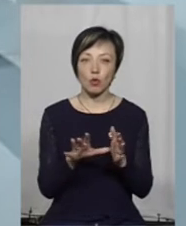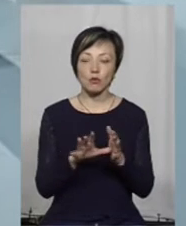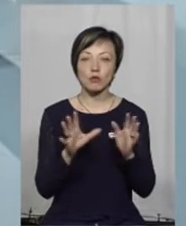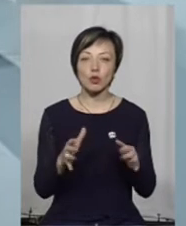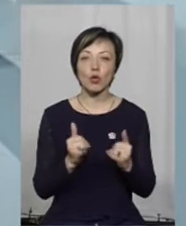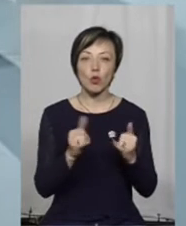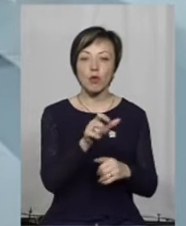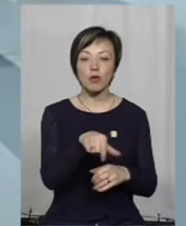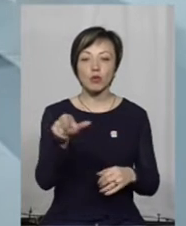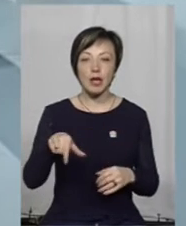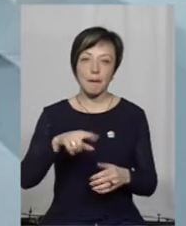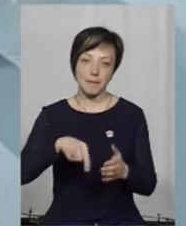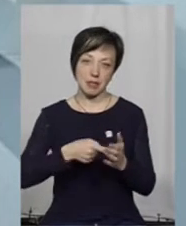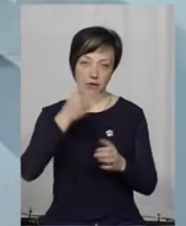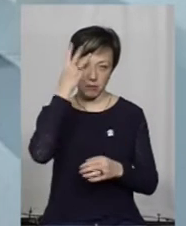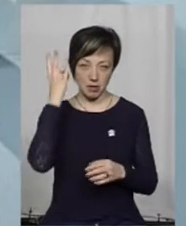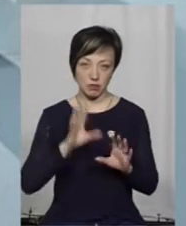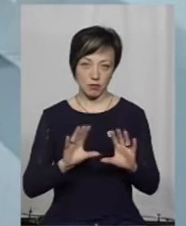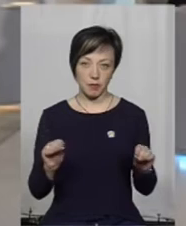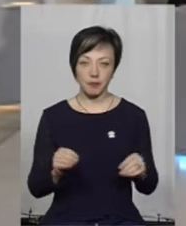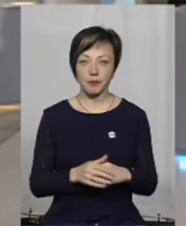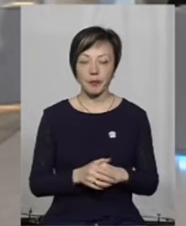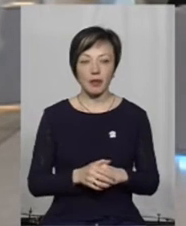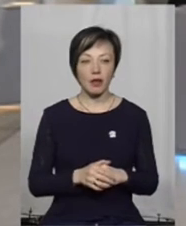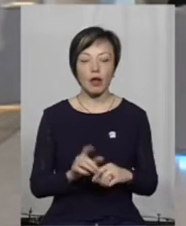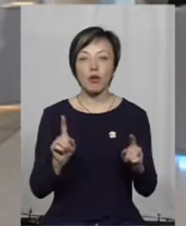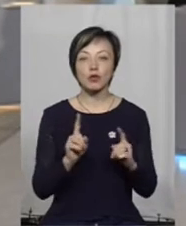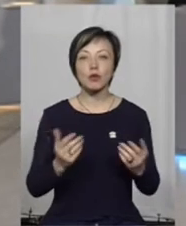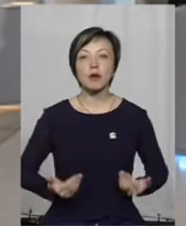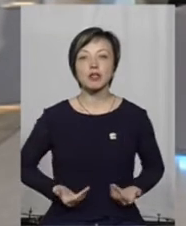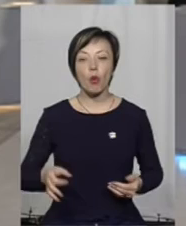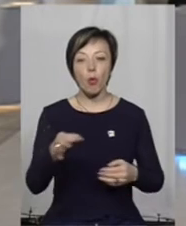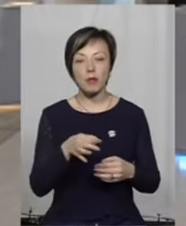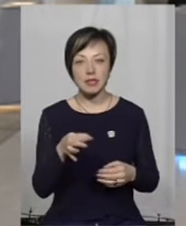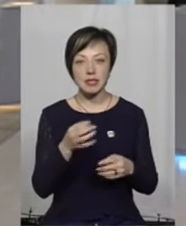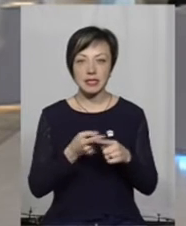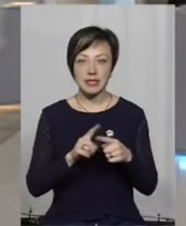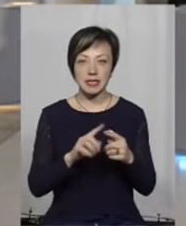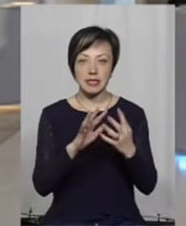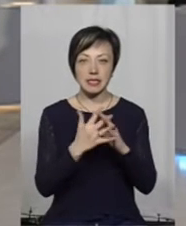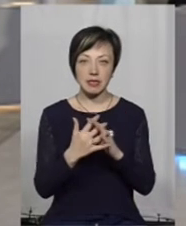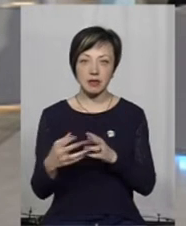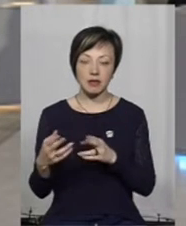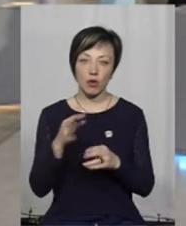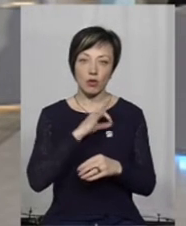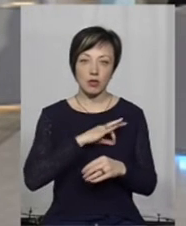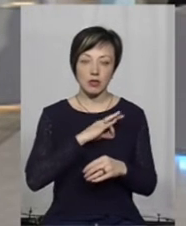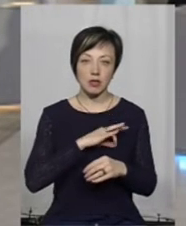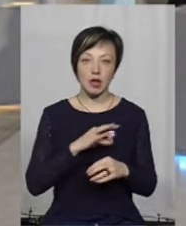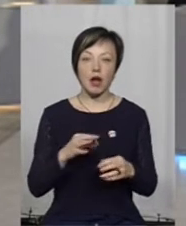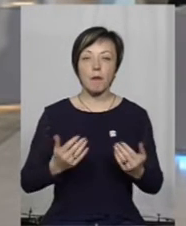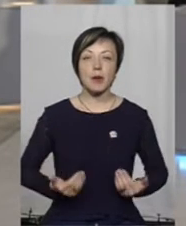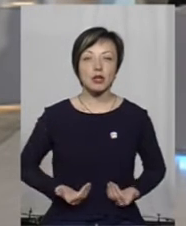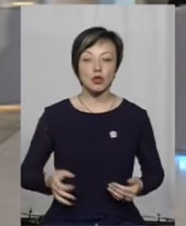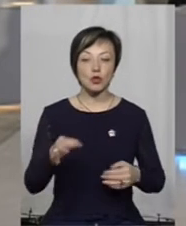буде в пасажирів міста Хмельницького. А що реально, ж тоді стосовно мешканців області і от сіл, які щодо мешканців вони...